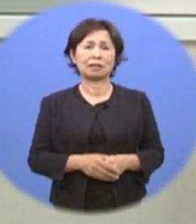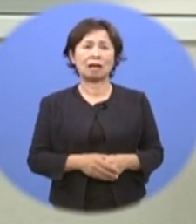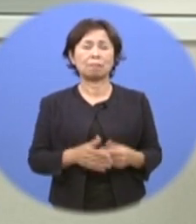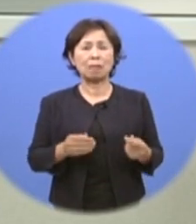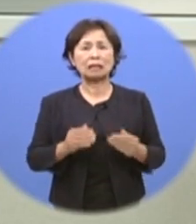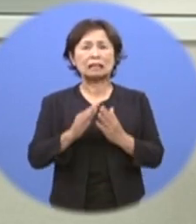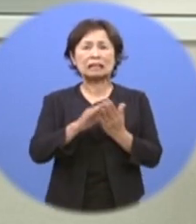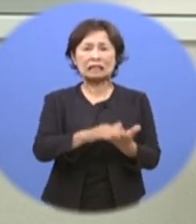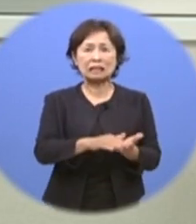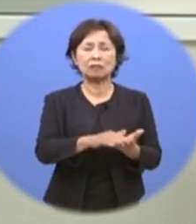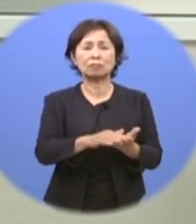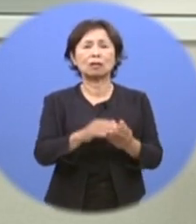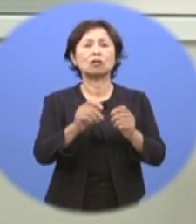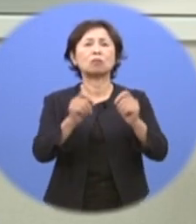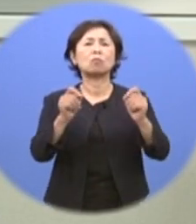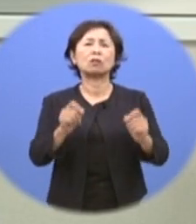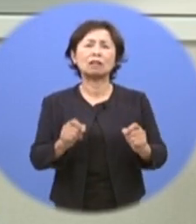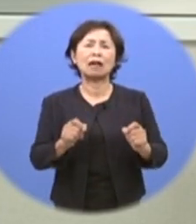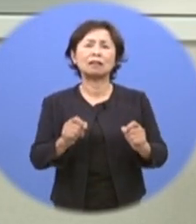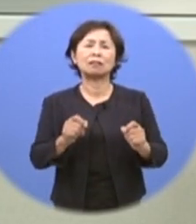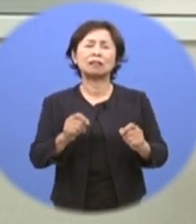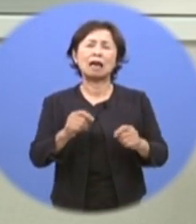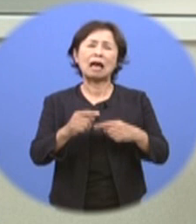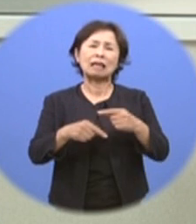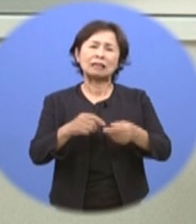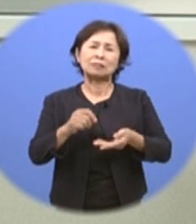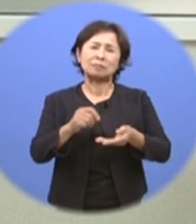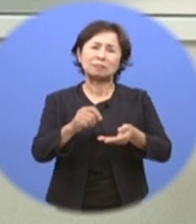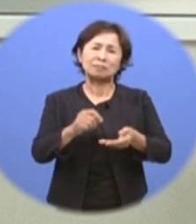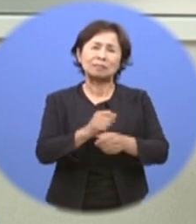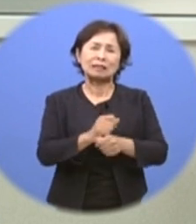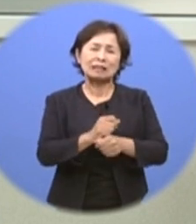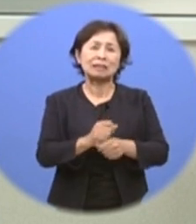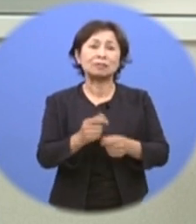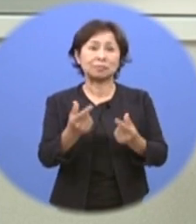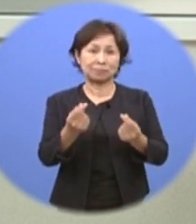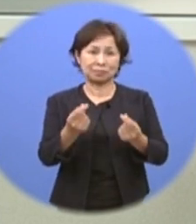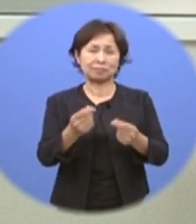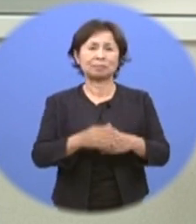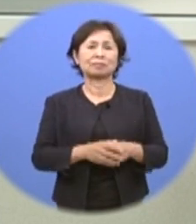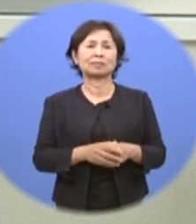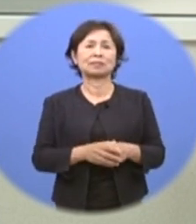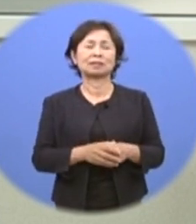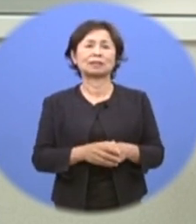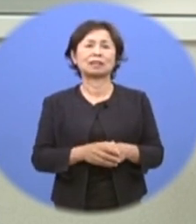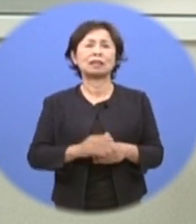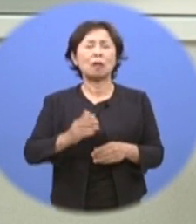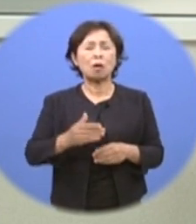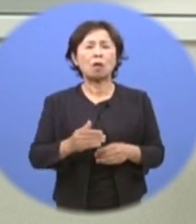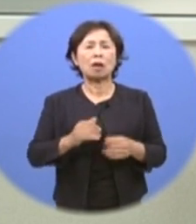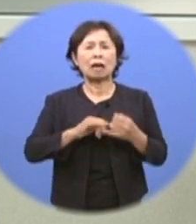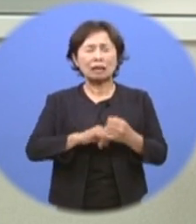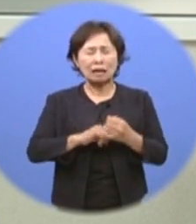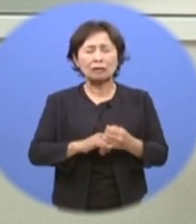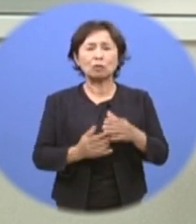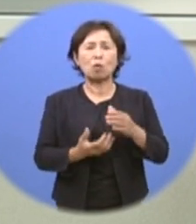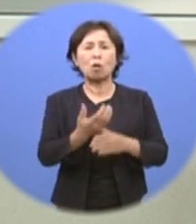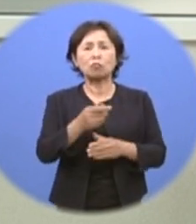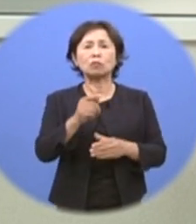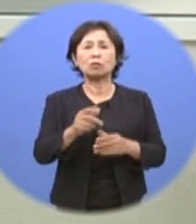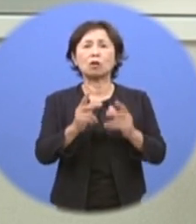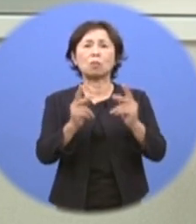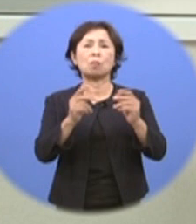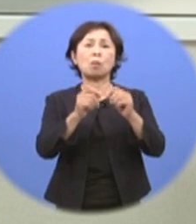死という問題は切り出しにくい問題であるので、この避けて通れない課題について